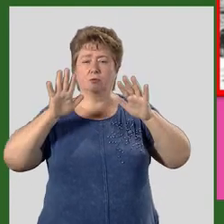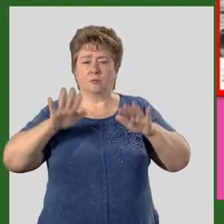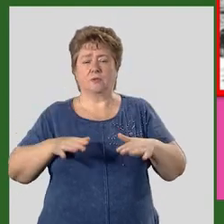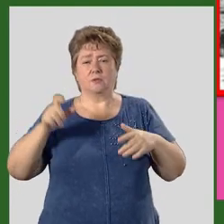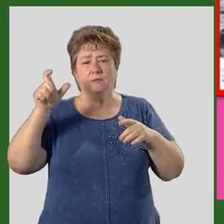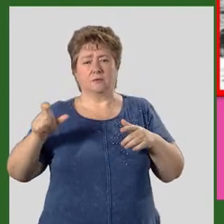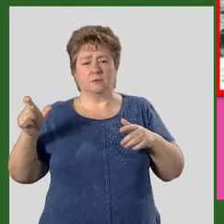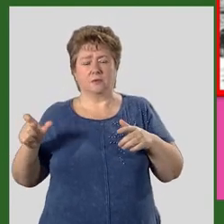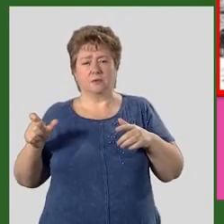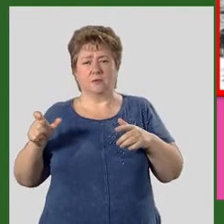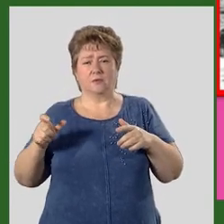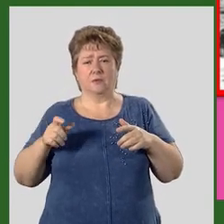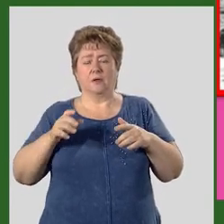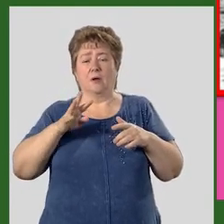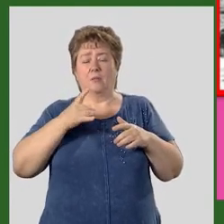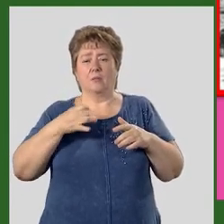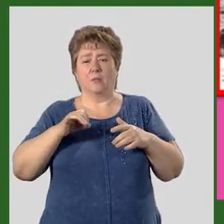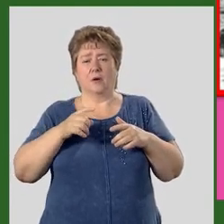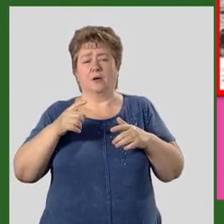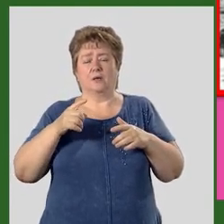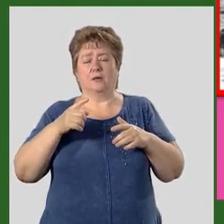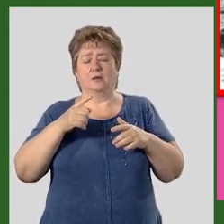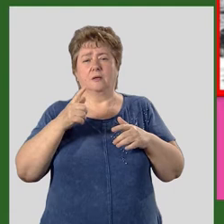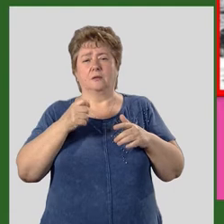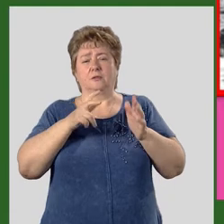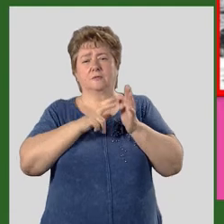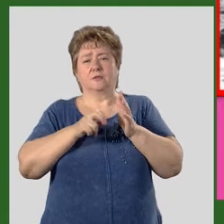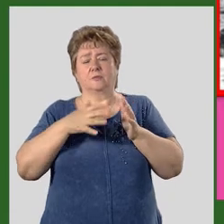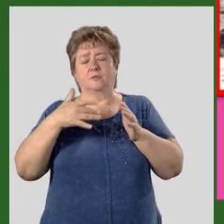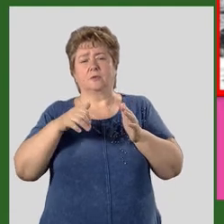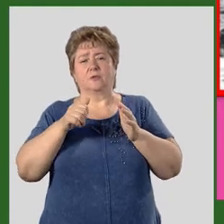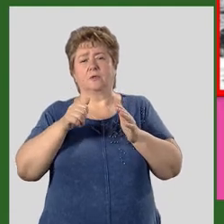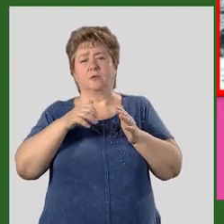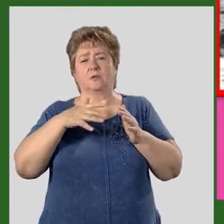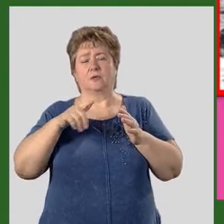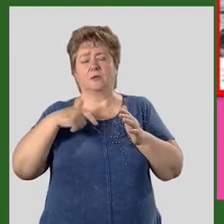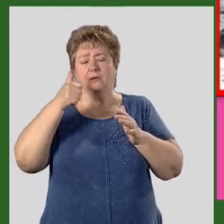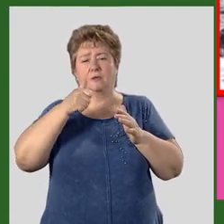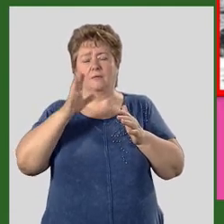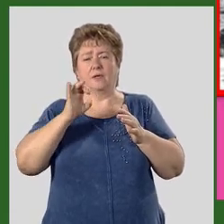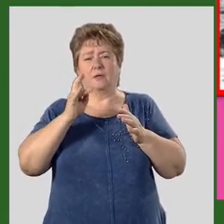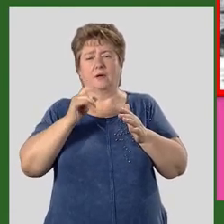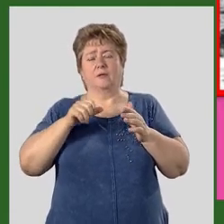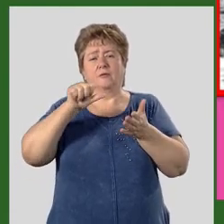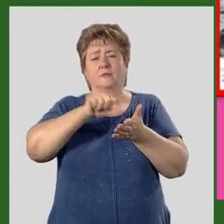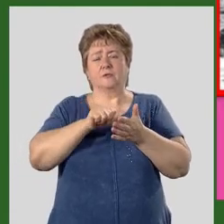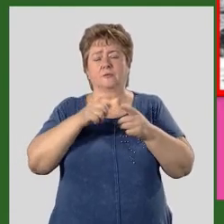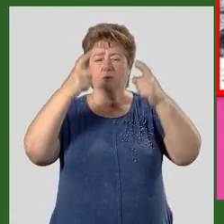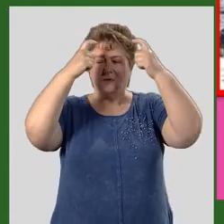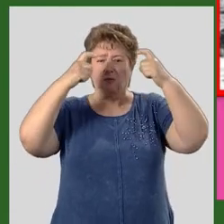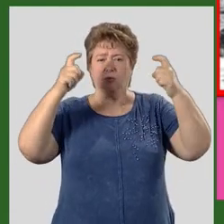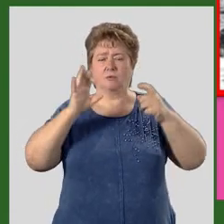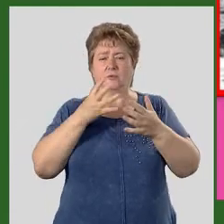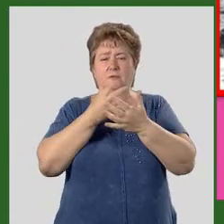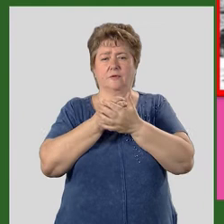местного населения. В мае в 1860-х годах Чакан Валиханов выступил с сообщением